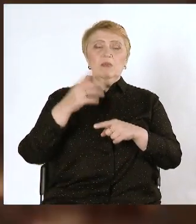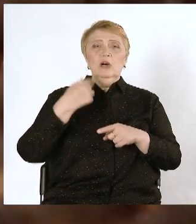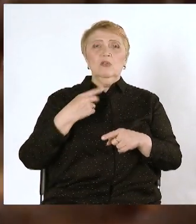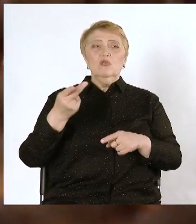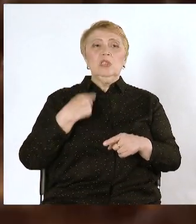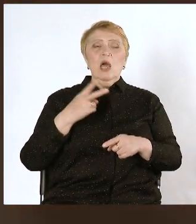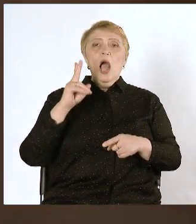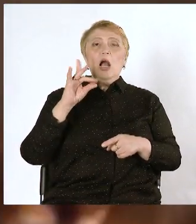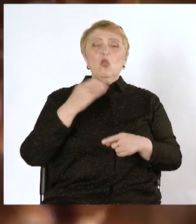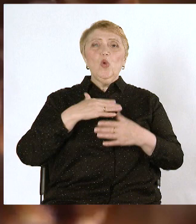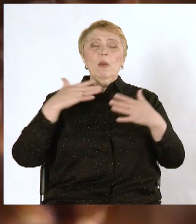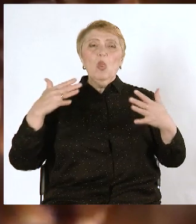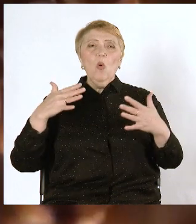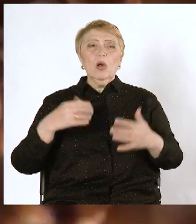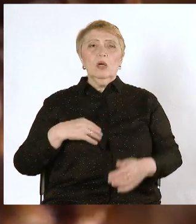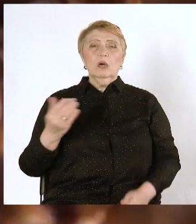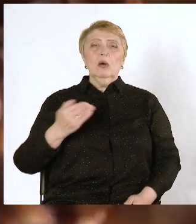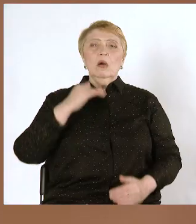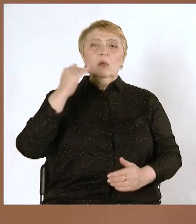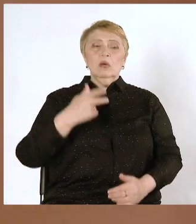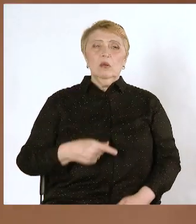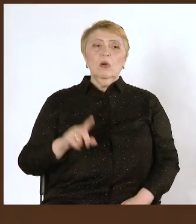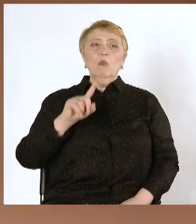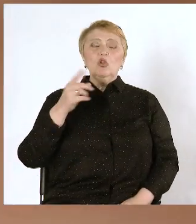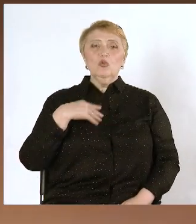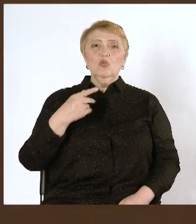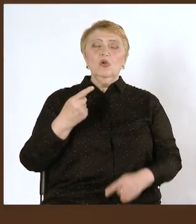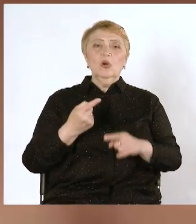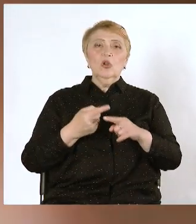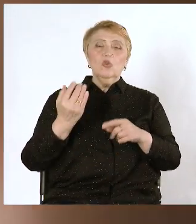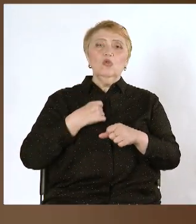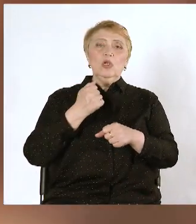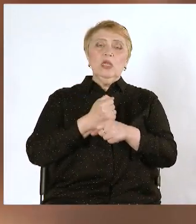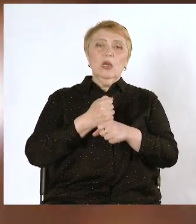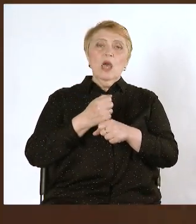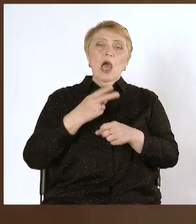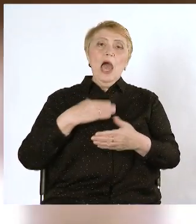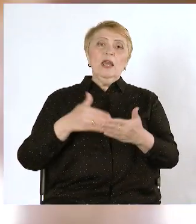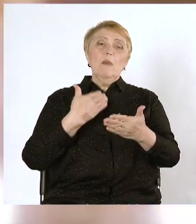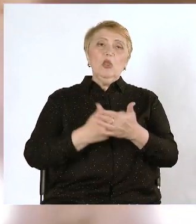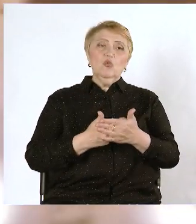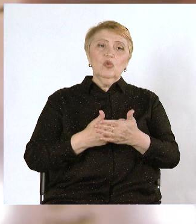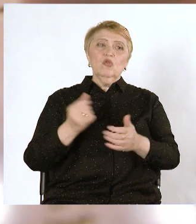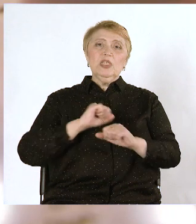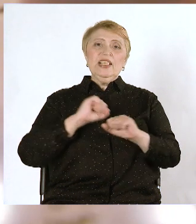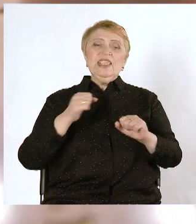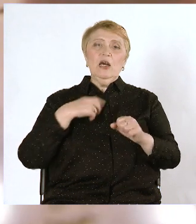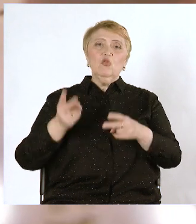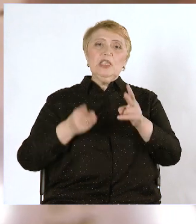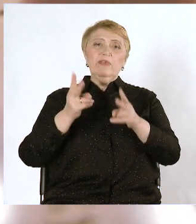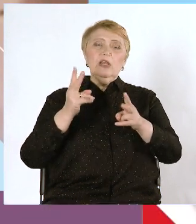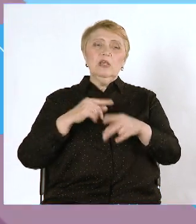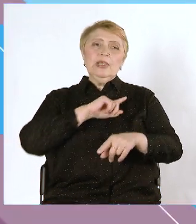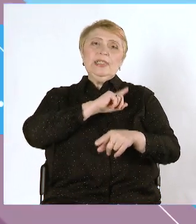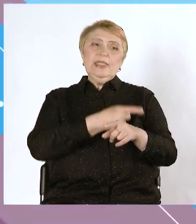никак не могу понять почему ее рекомендуют при втором типе диабета но и и стараться наверно не разваривать сильно да чтоб усвоение и и